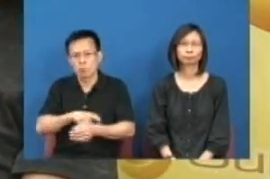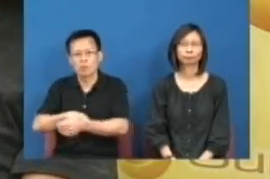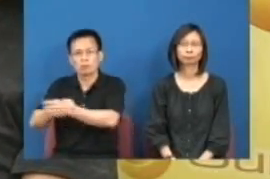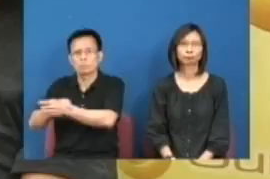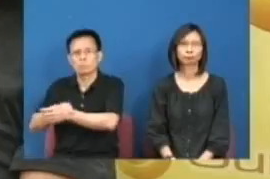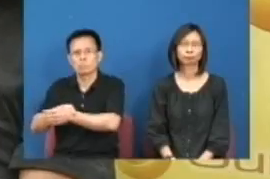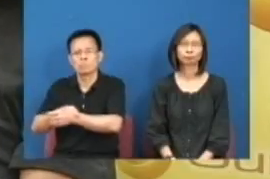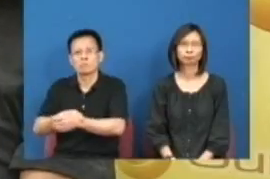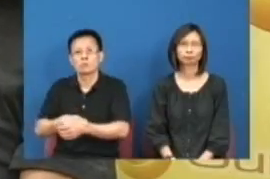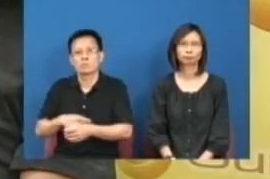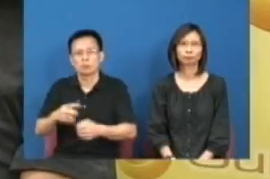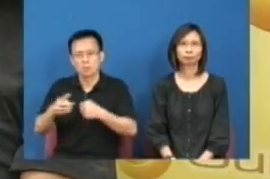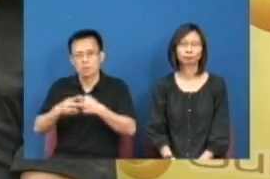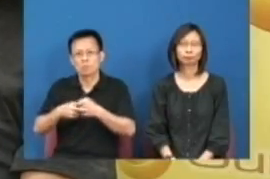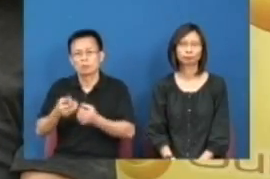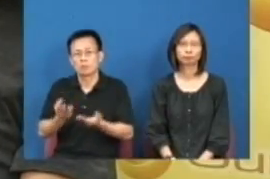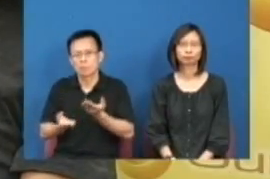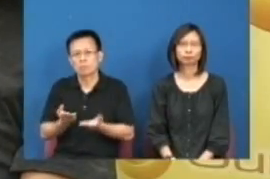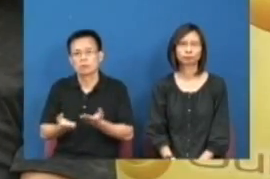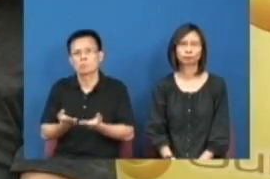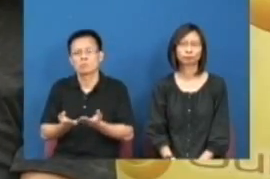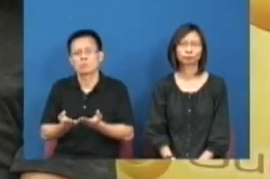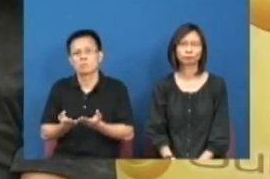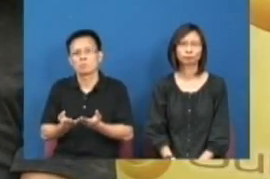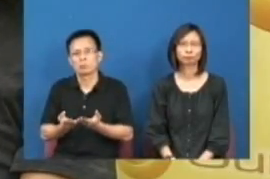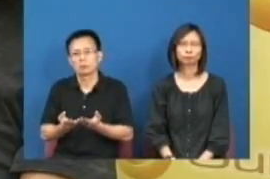咁就第一個，第二個就係始終